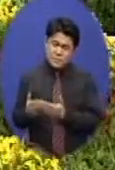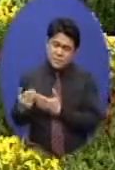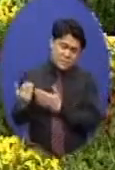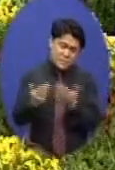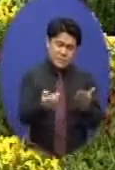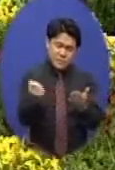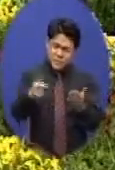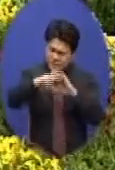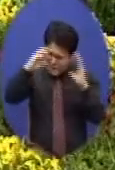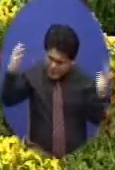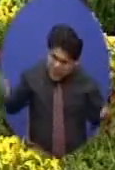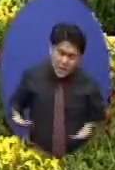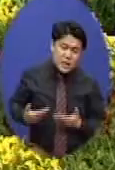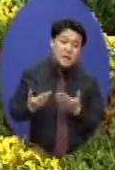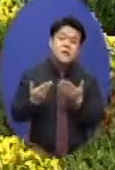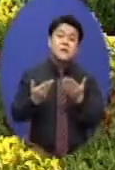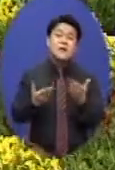나금들을 아끼고 뽑았다도